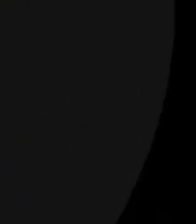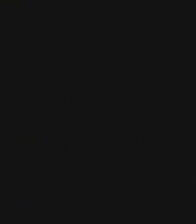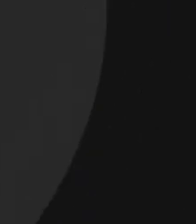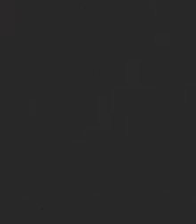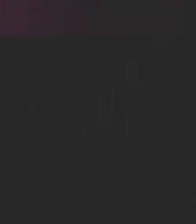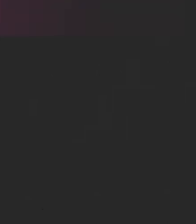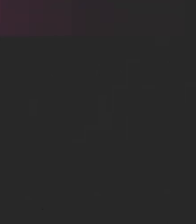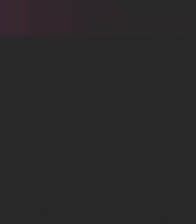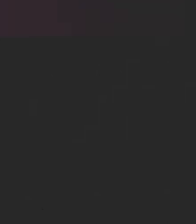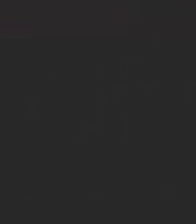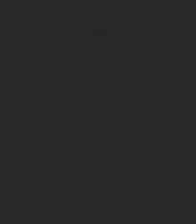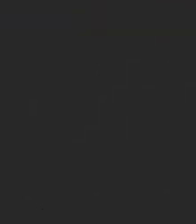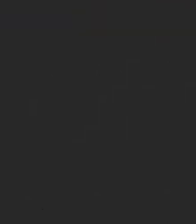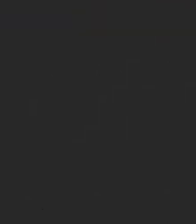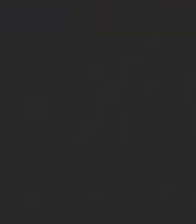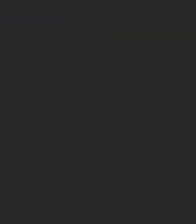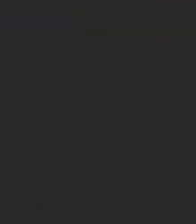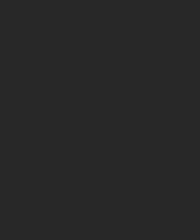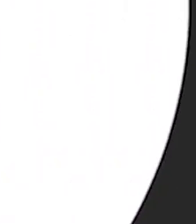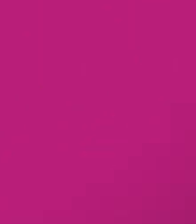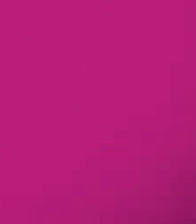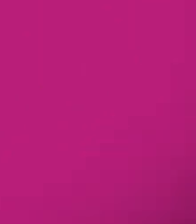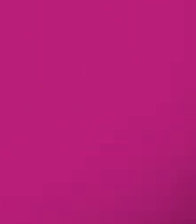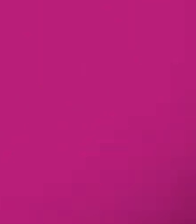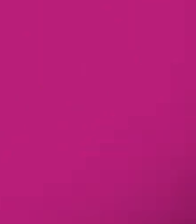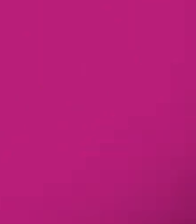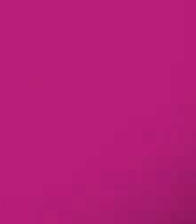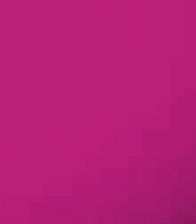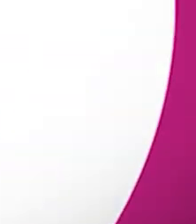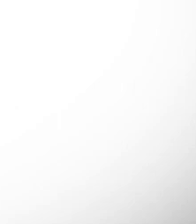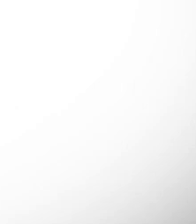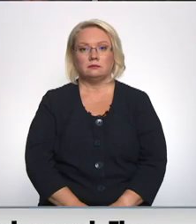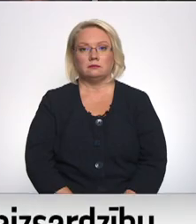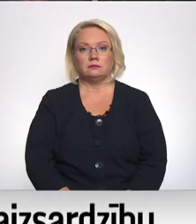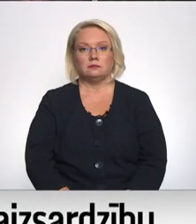Re! Viss ēters ir te!